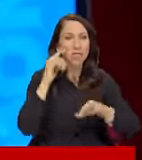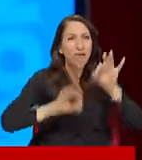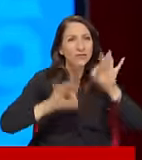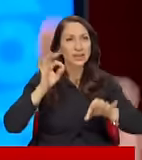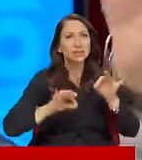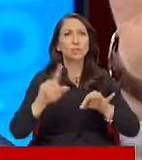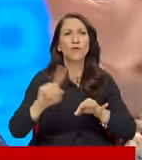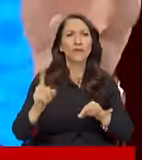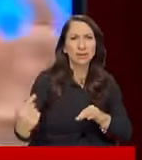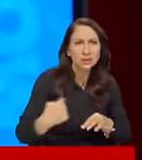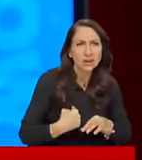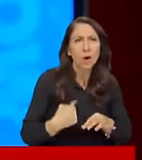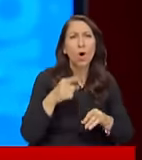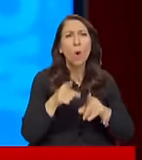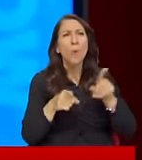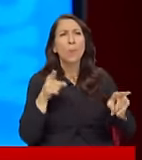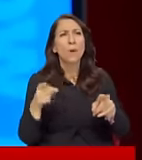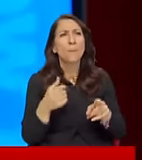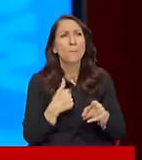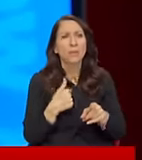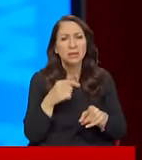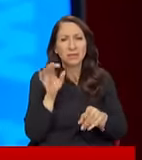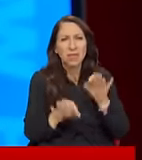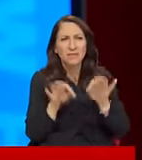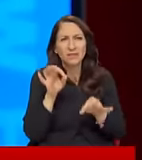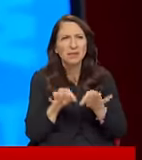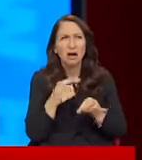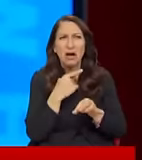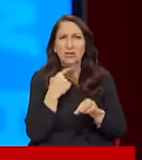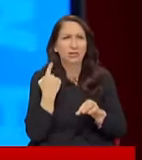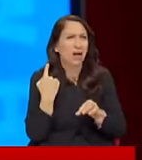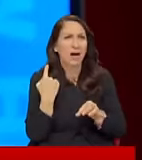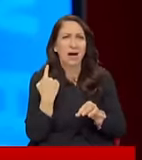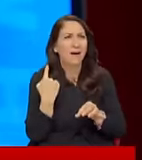teftiş, müfettiş, o bu şu, ben bir kere teftiş olayına asla